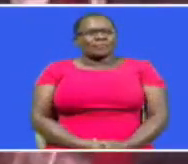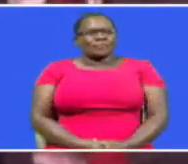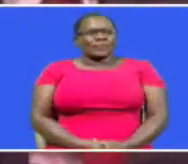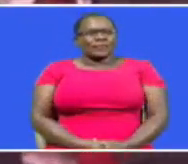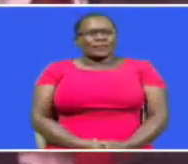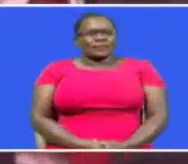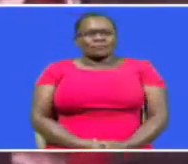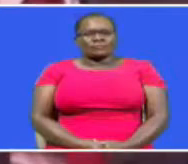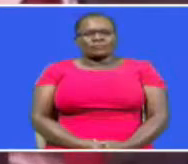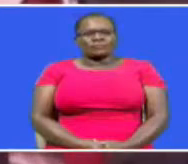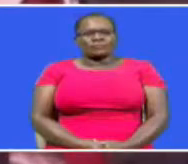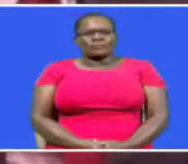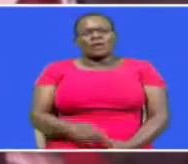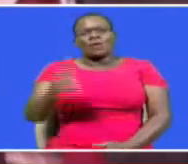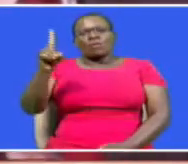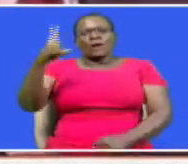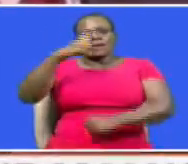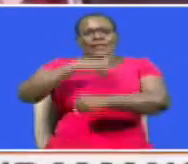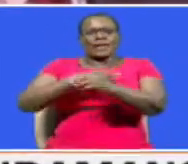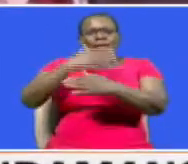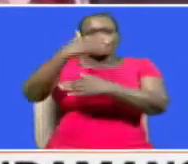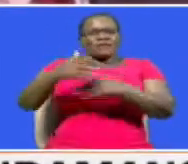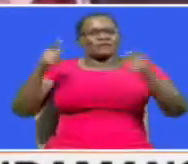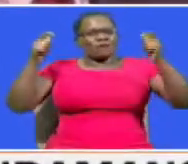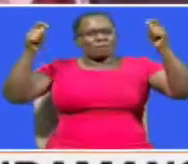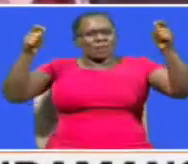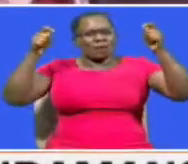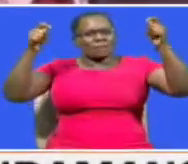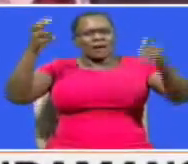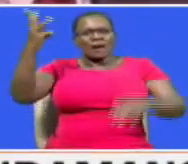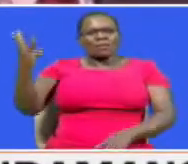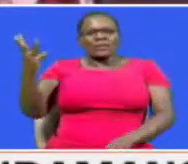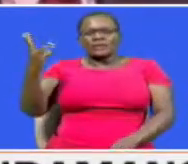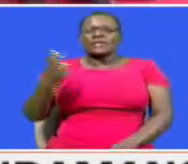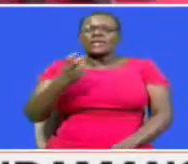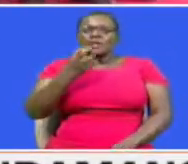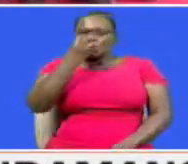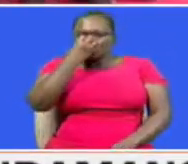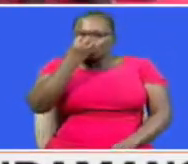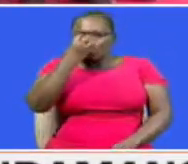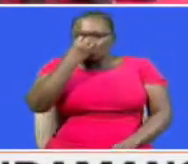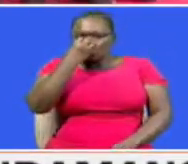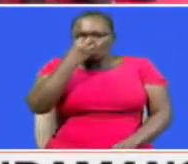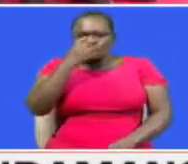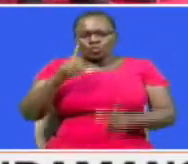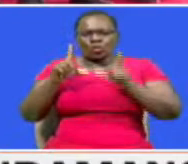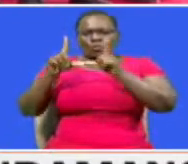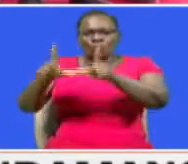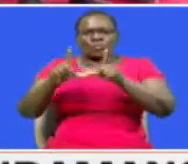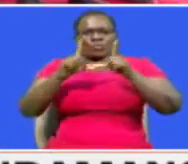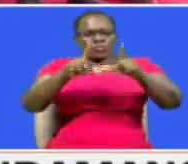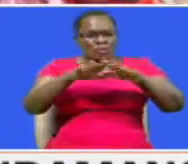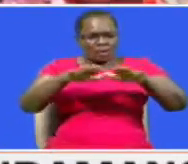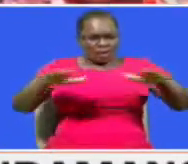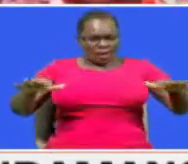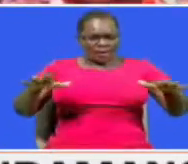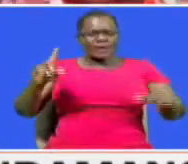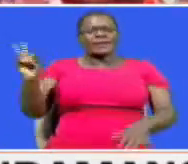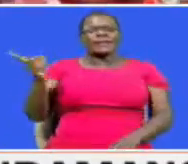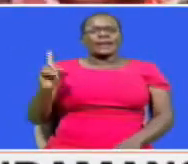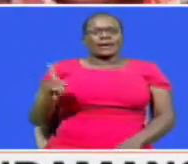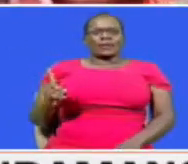Nagani watu ya Ruai. Siku moja kabla ya maandamano ya Jumatano, Rais William Ruto akitoa hati miliki za ardhi kule Ruai,